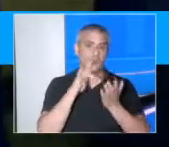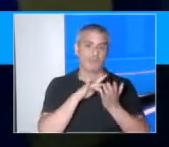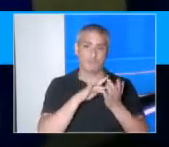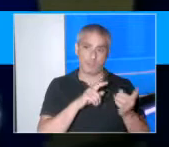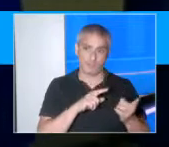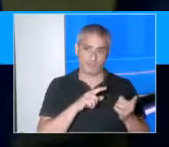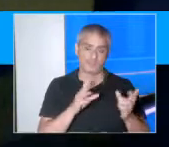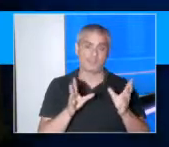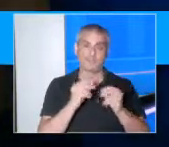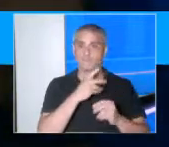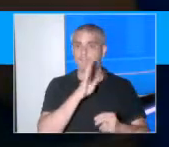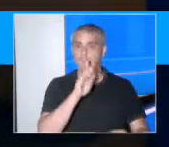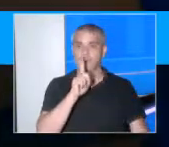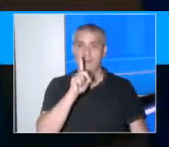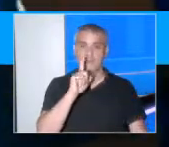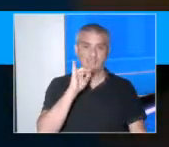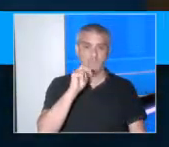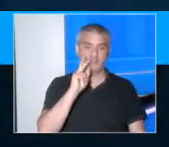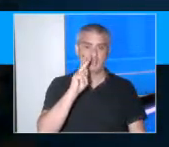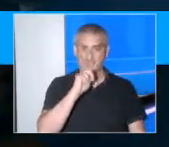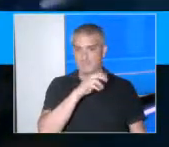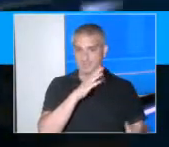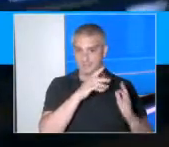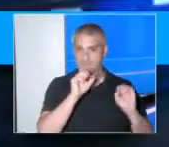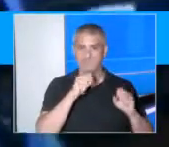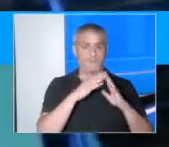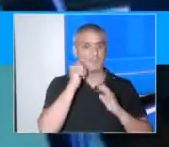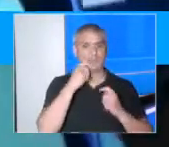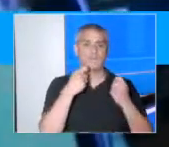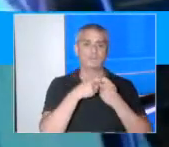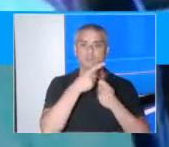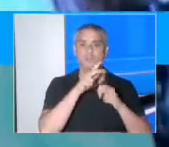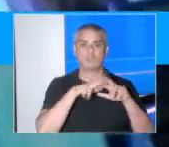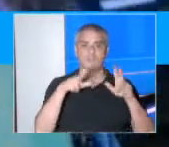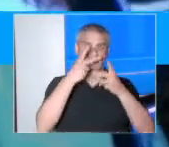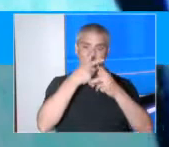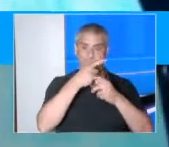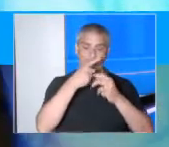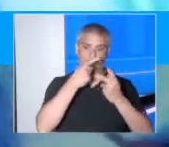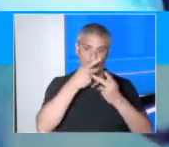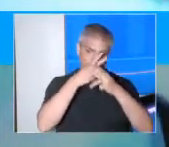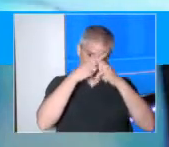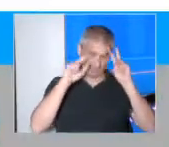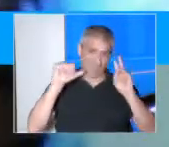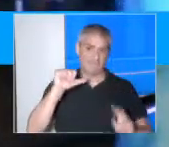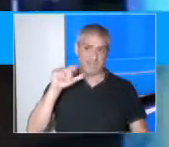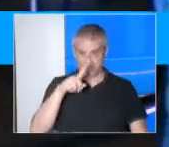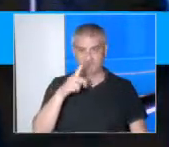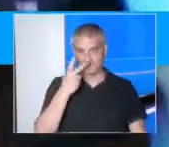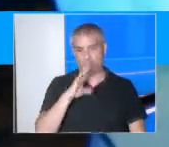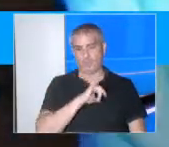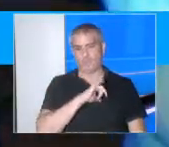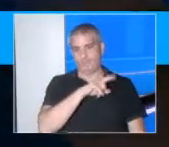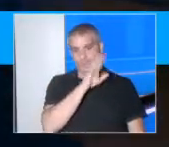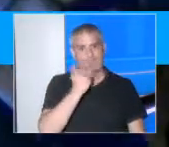המקומית עם בלינקן בבית הלבן, בנוגע למצב באפגניסטן, נושא שמן הסתם הרבה יותר מעסיק